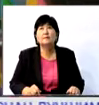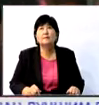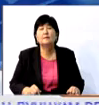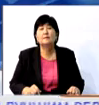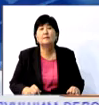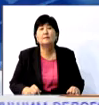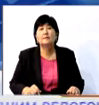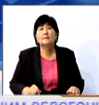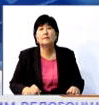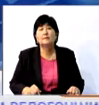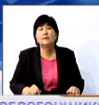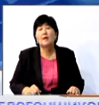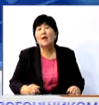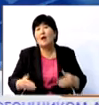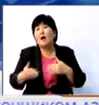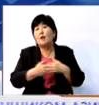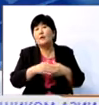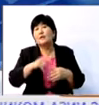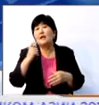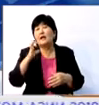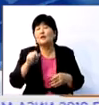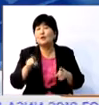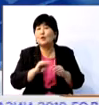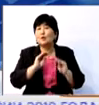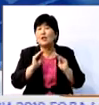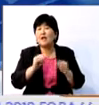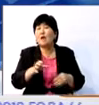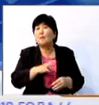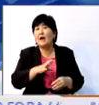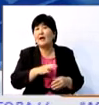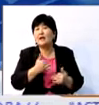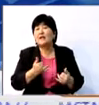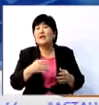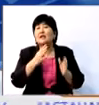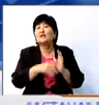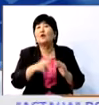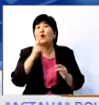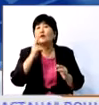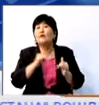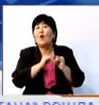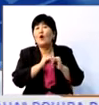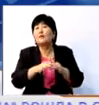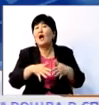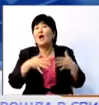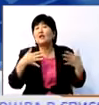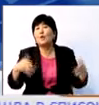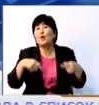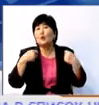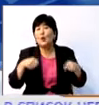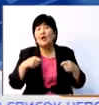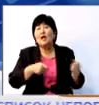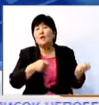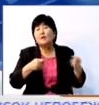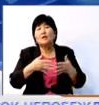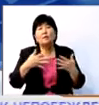Кызылорда. Пригородные хозяйства тоже снарядили богатый караван из 92 автомашин на большую ярмарку.